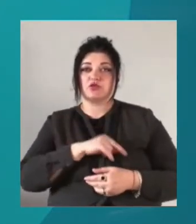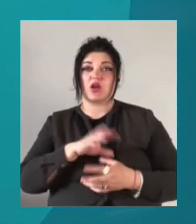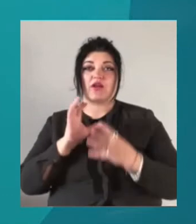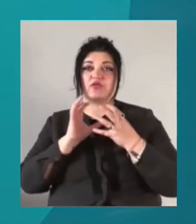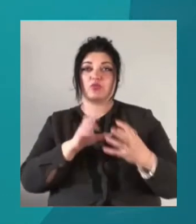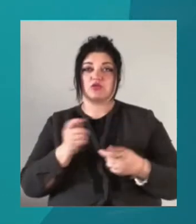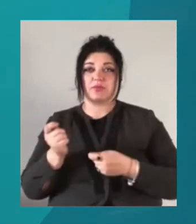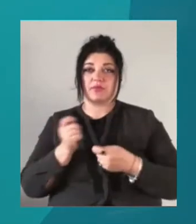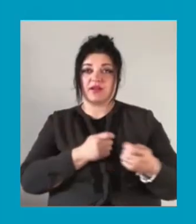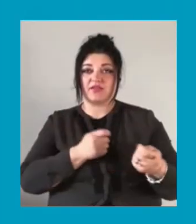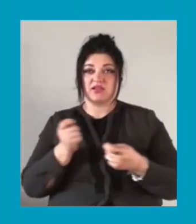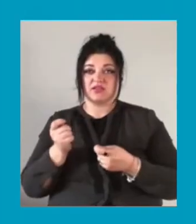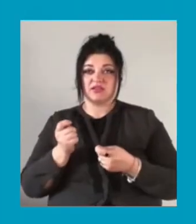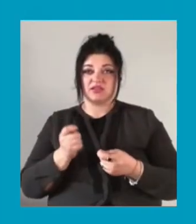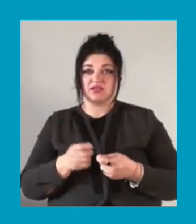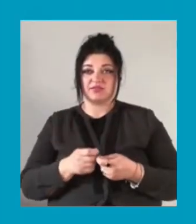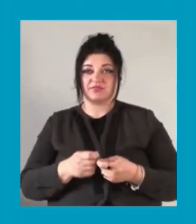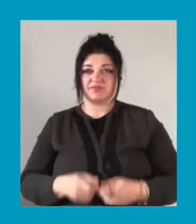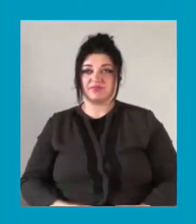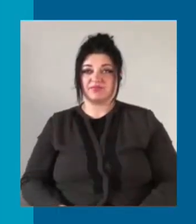перевезення між областями.